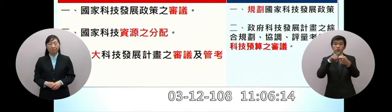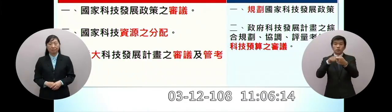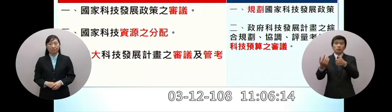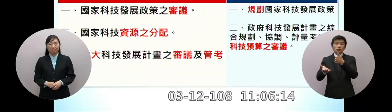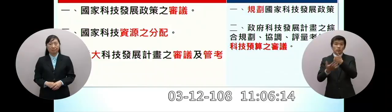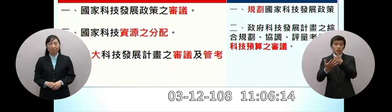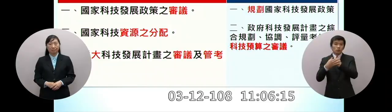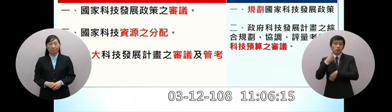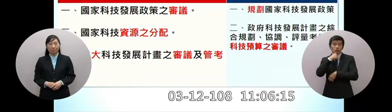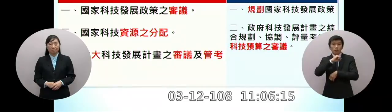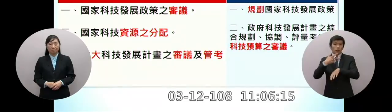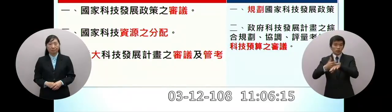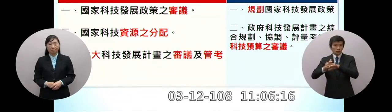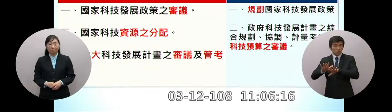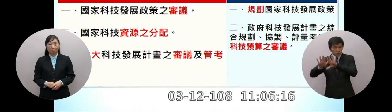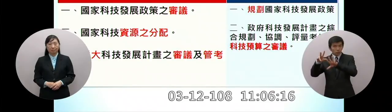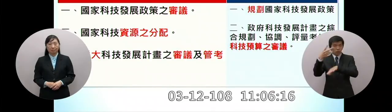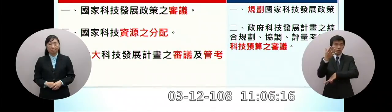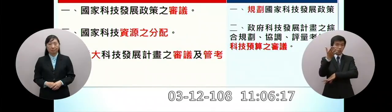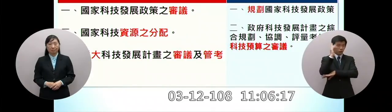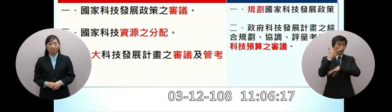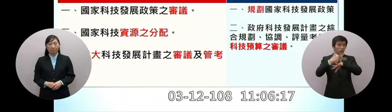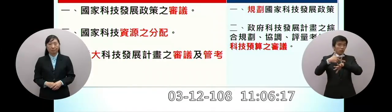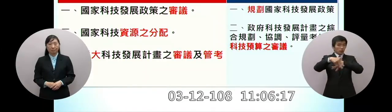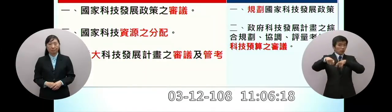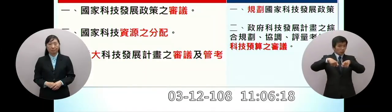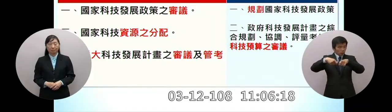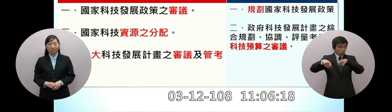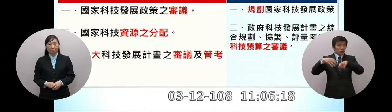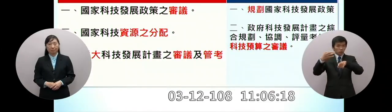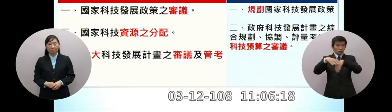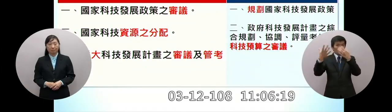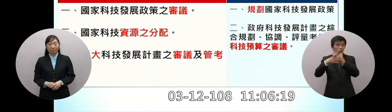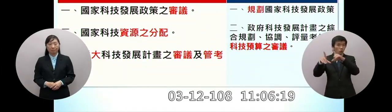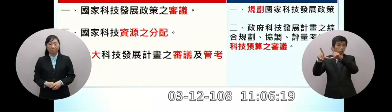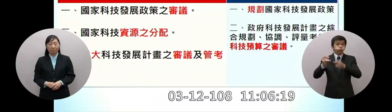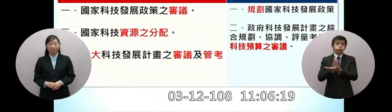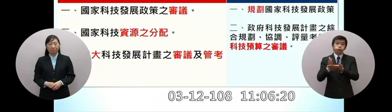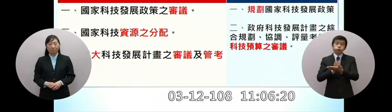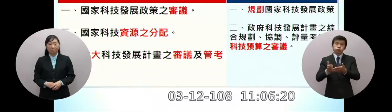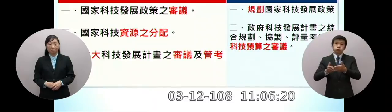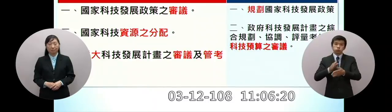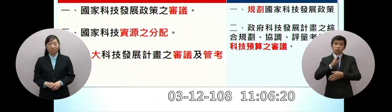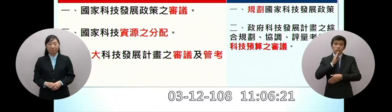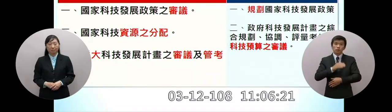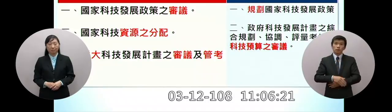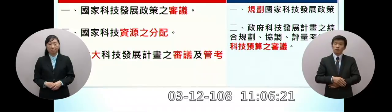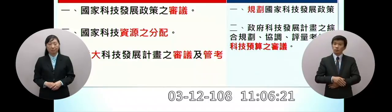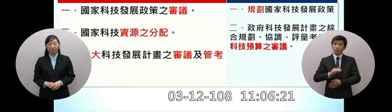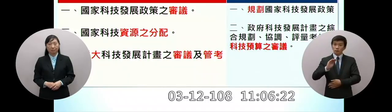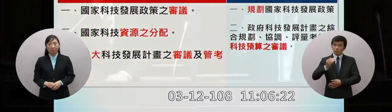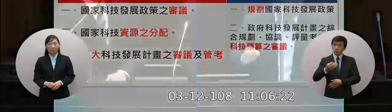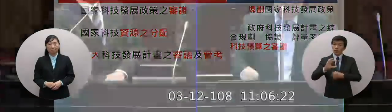政策和政府科技计划的相关规定和预算审查。可是呢，国家